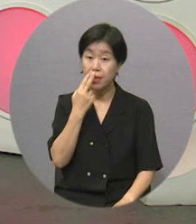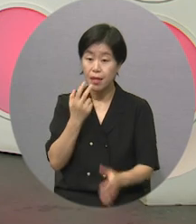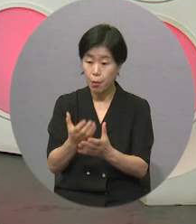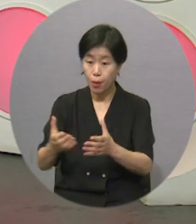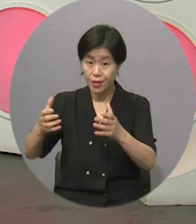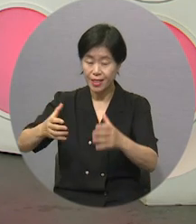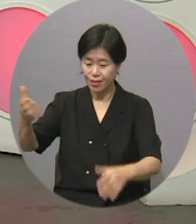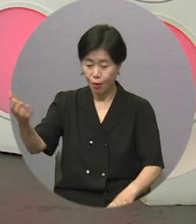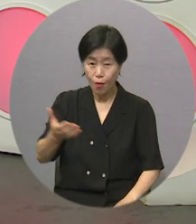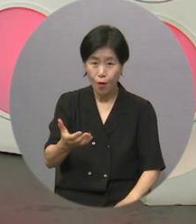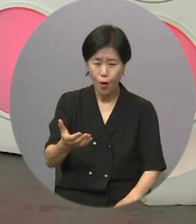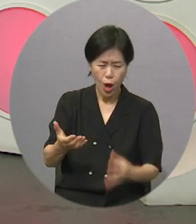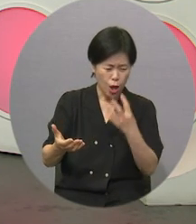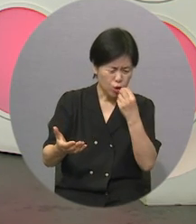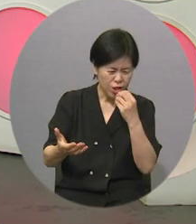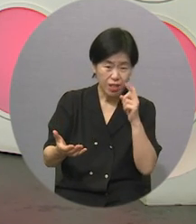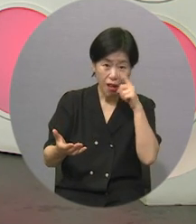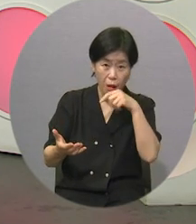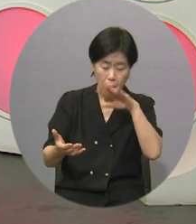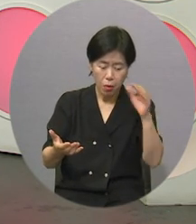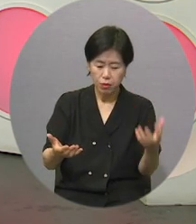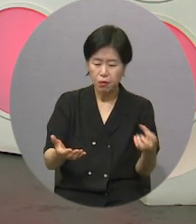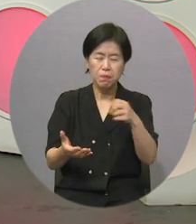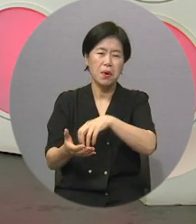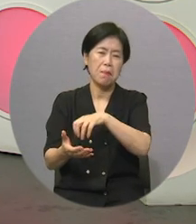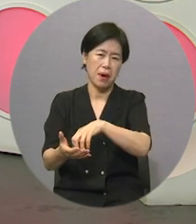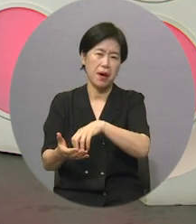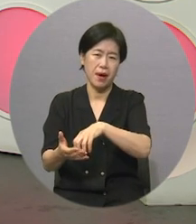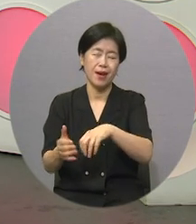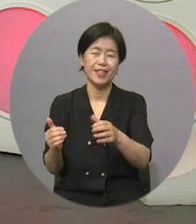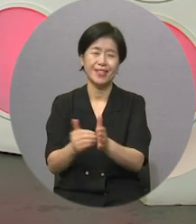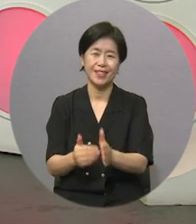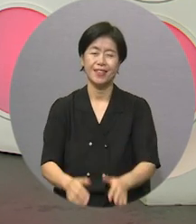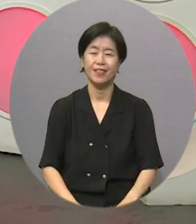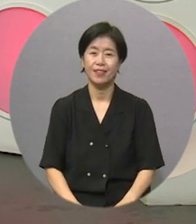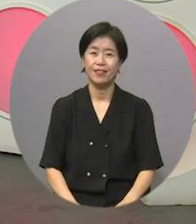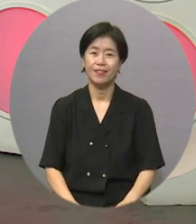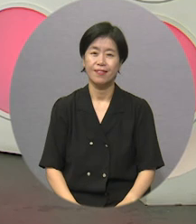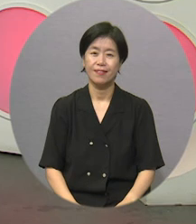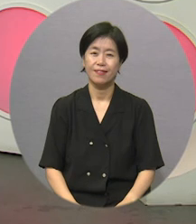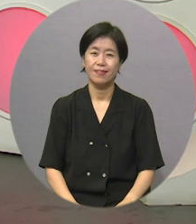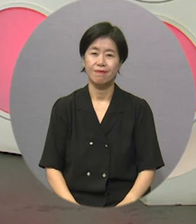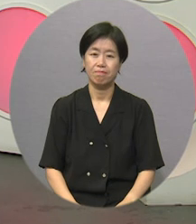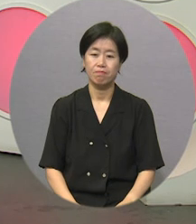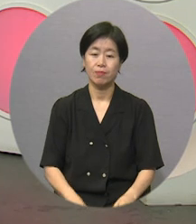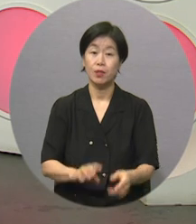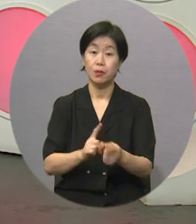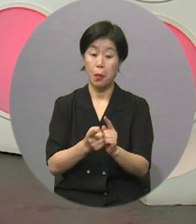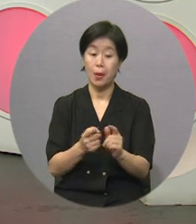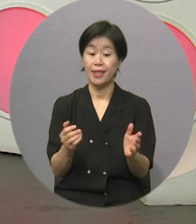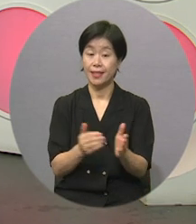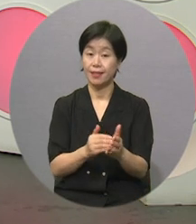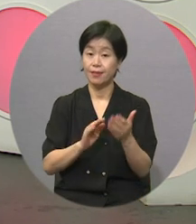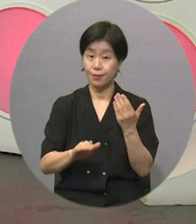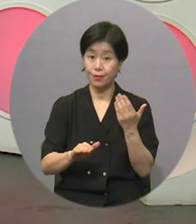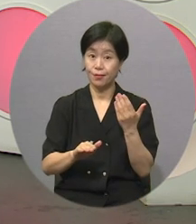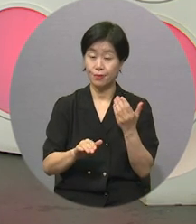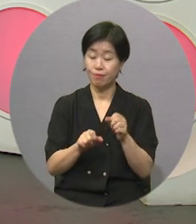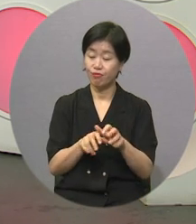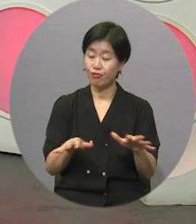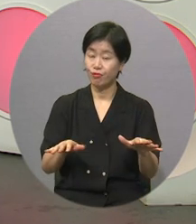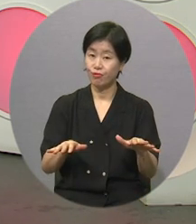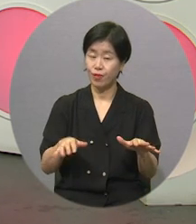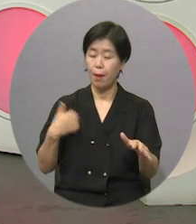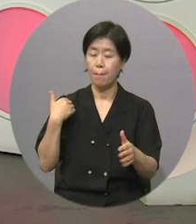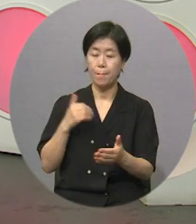하나를 건네주며 닦아낸 휴지 담아서 버리라고 했습니다. 다시 제자리로 돌아간 승객들은 무심한